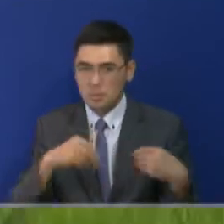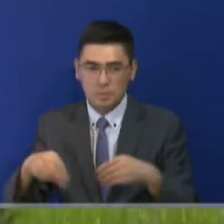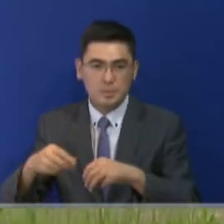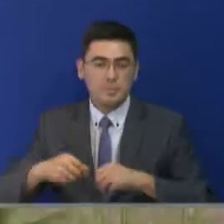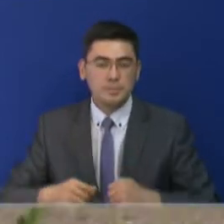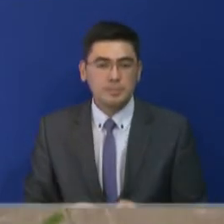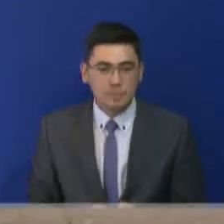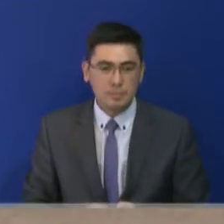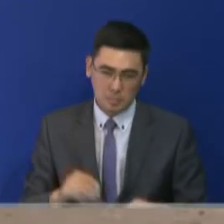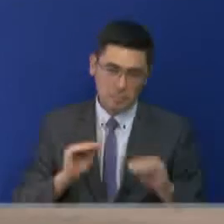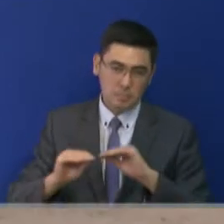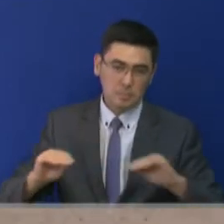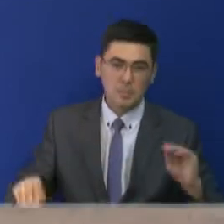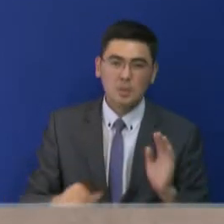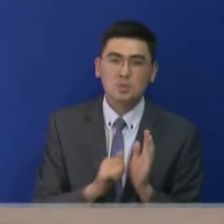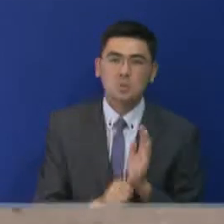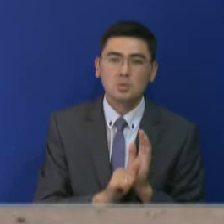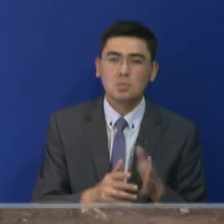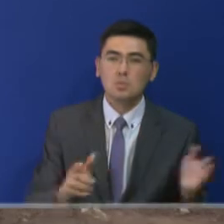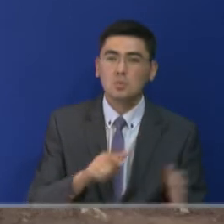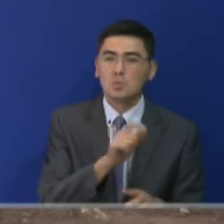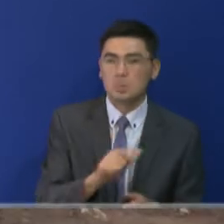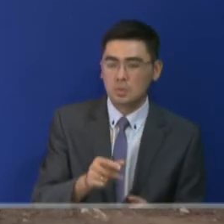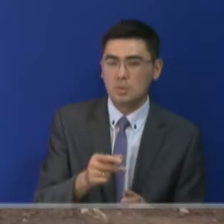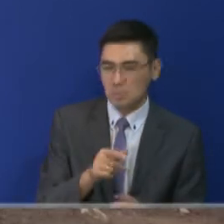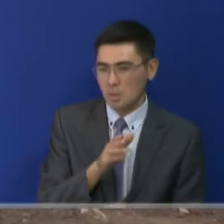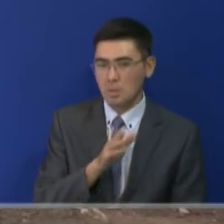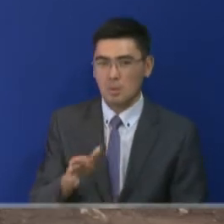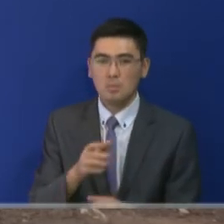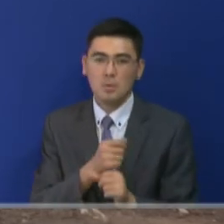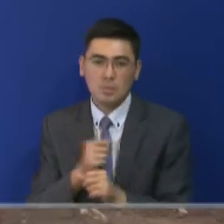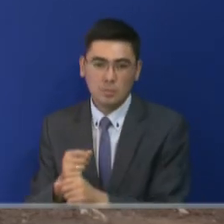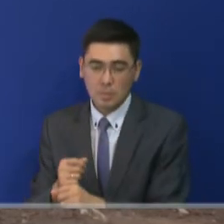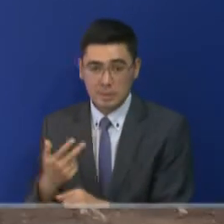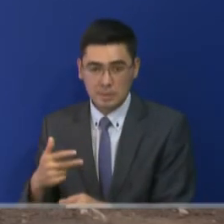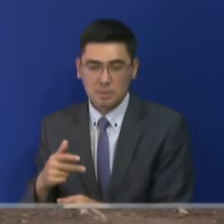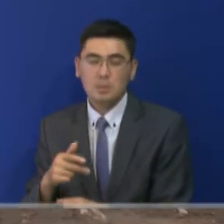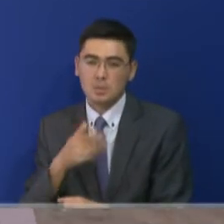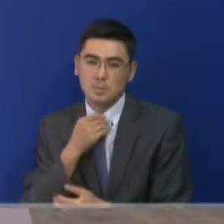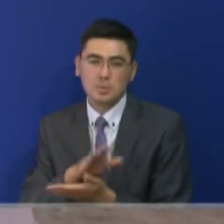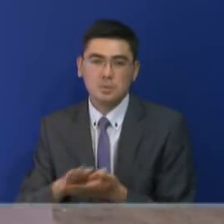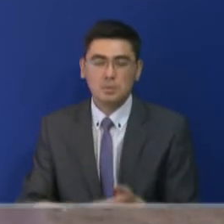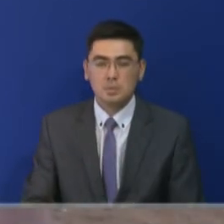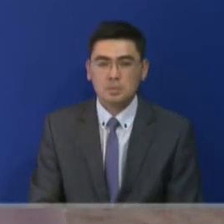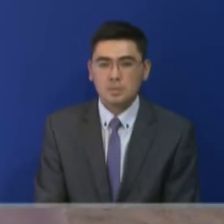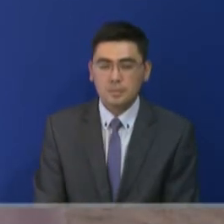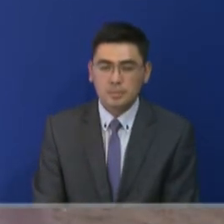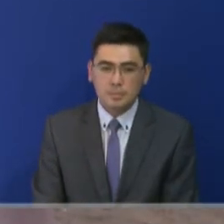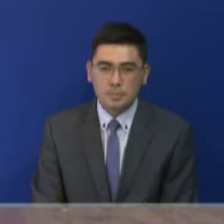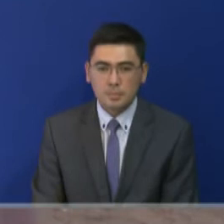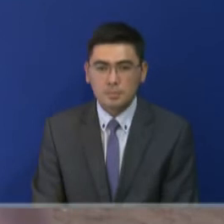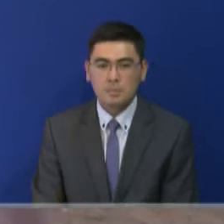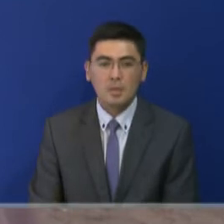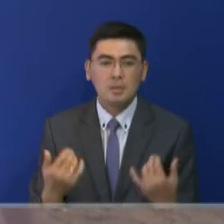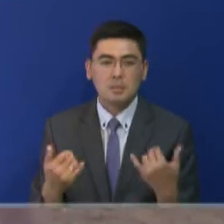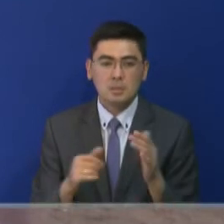керек, абаттандыру жұмыстарына 60-қа жуық адам жұмылдырылса, оның 30-ы Семей қаласының тұрғындары. Бұл жерде қазір